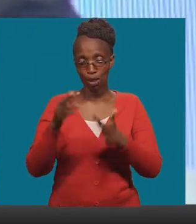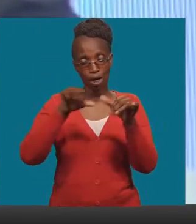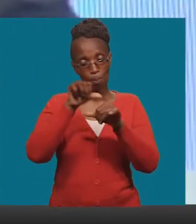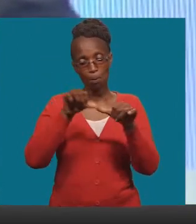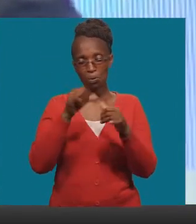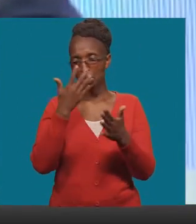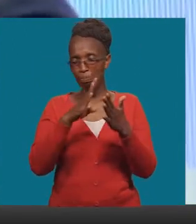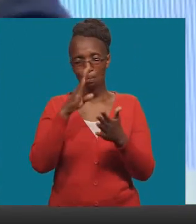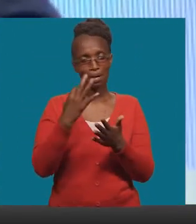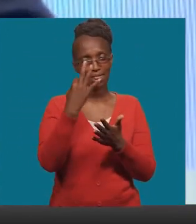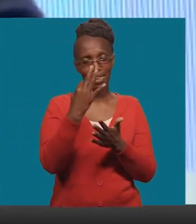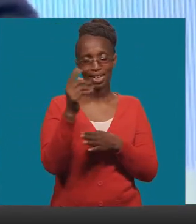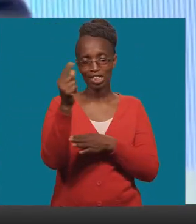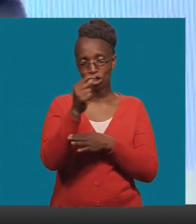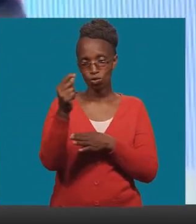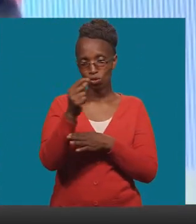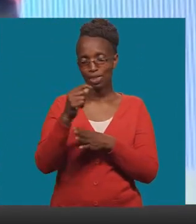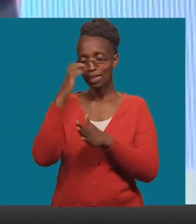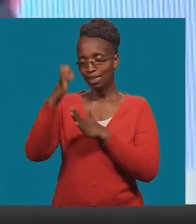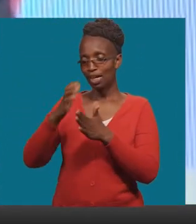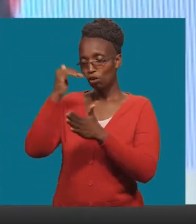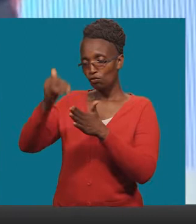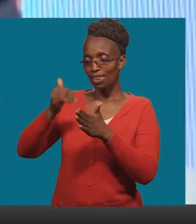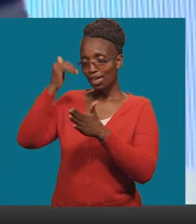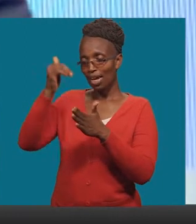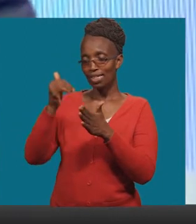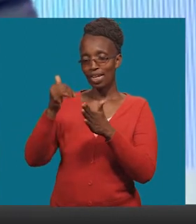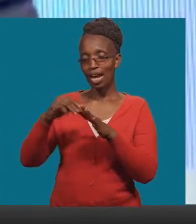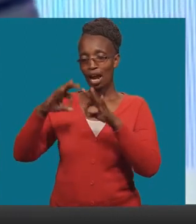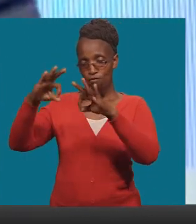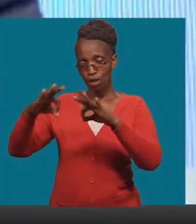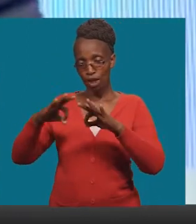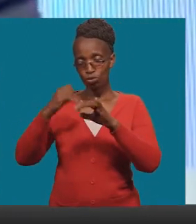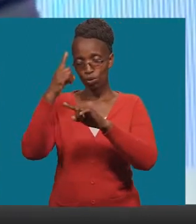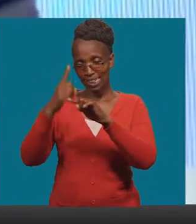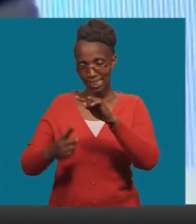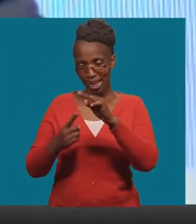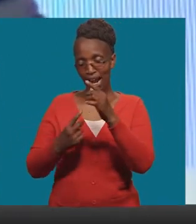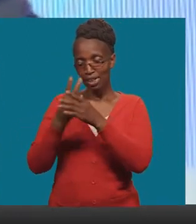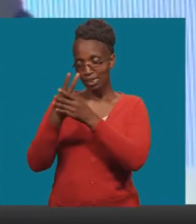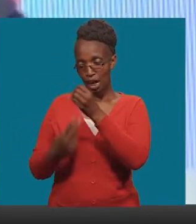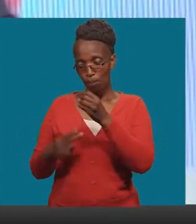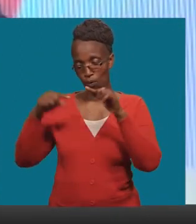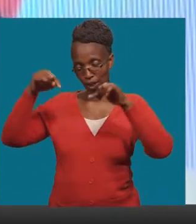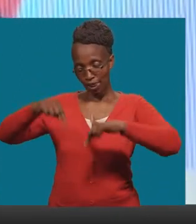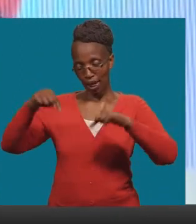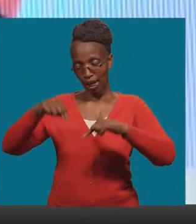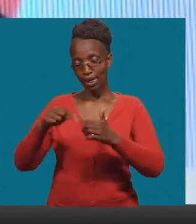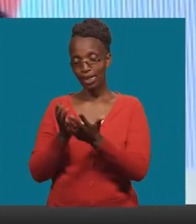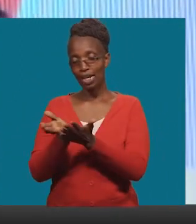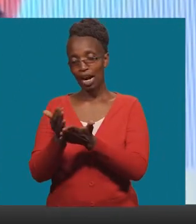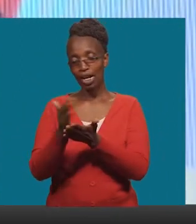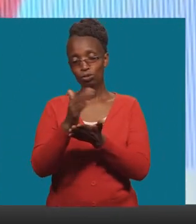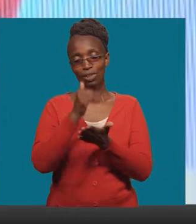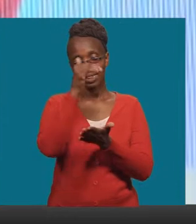raise at least 3 trillion by the end of the next financial year and to double